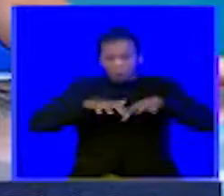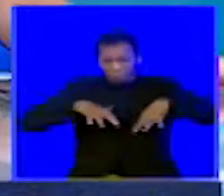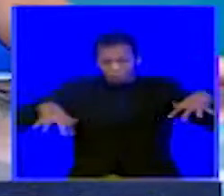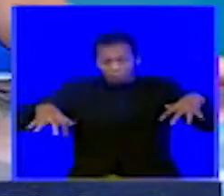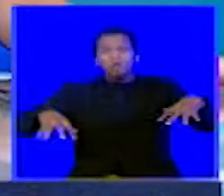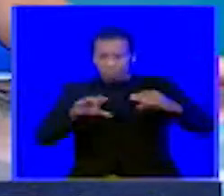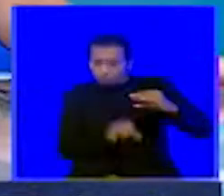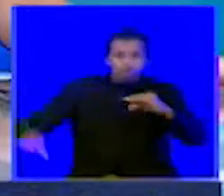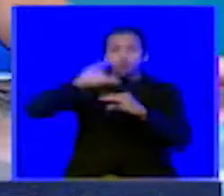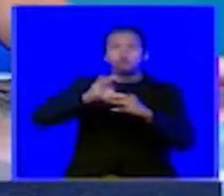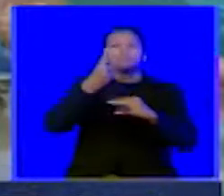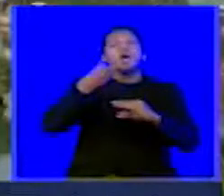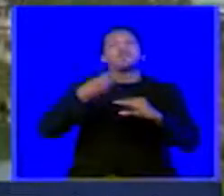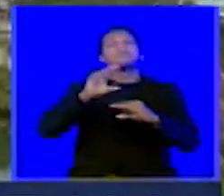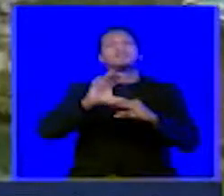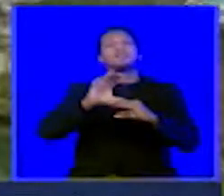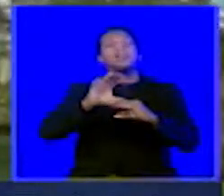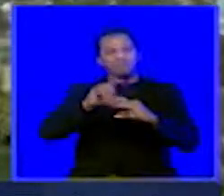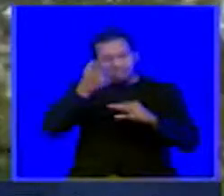kesehatan Indonesia.